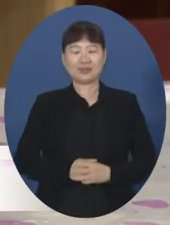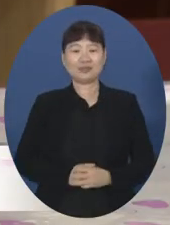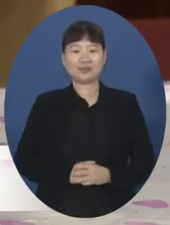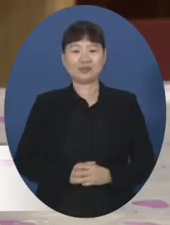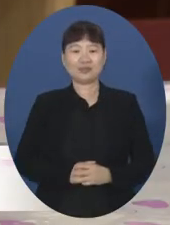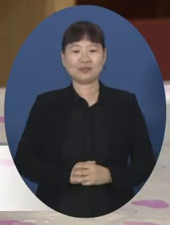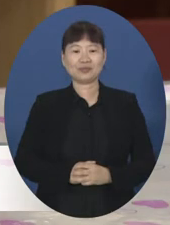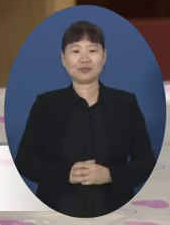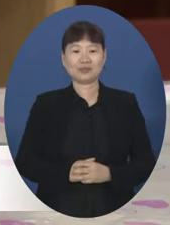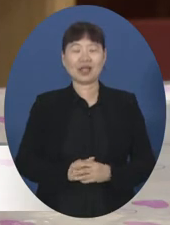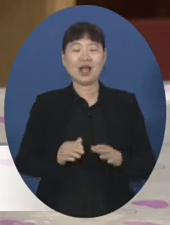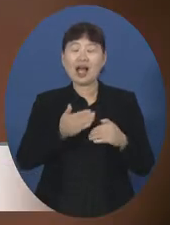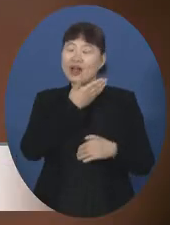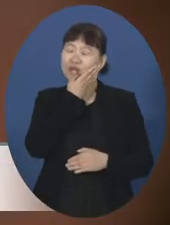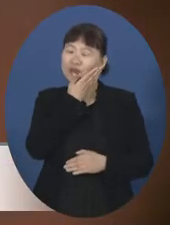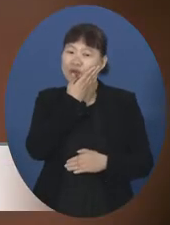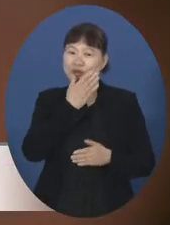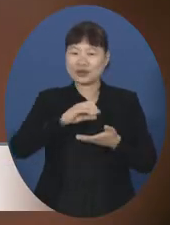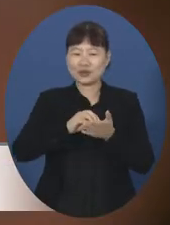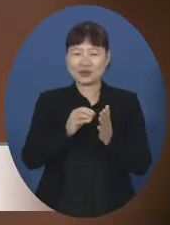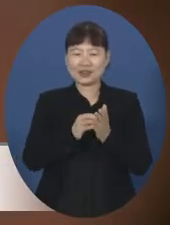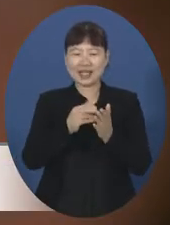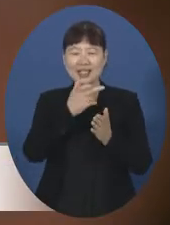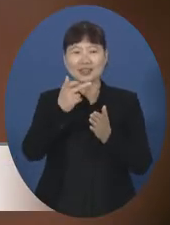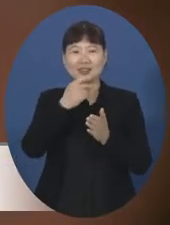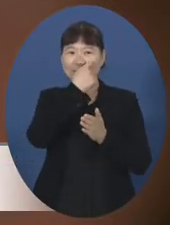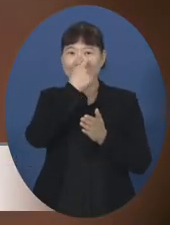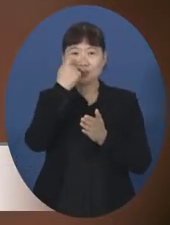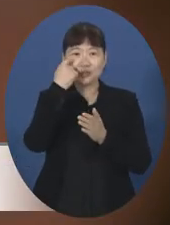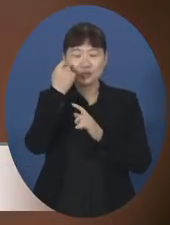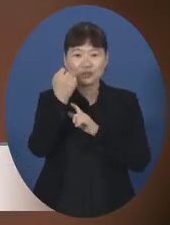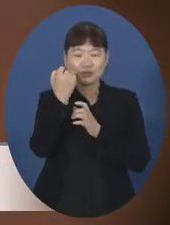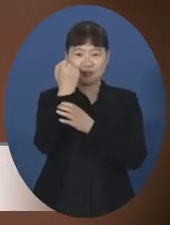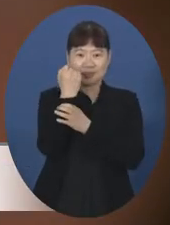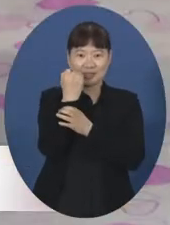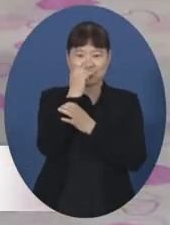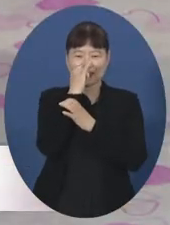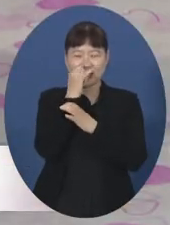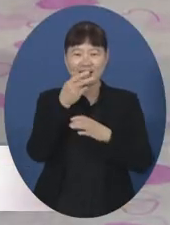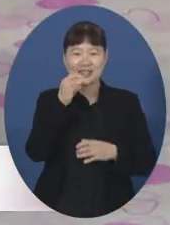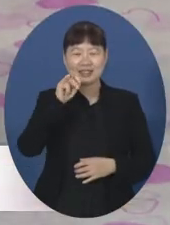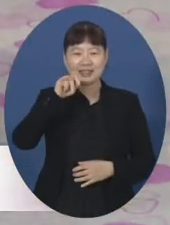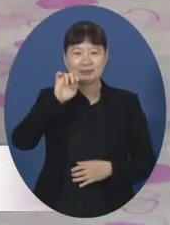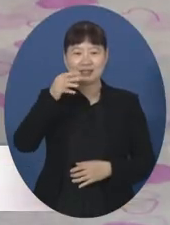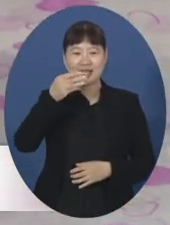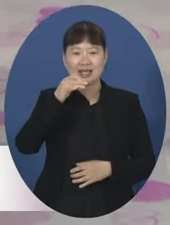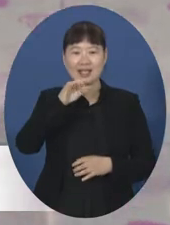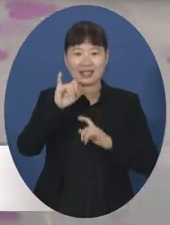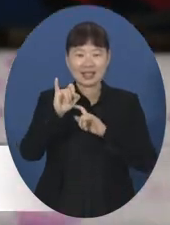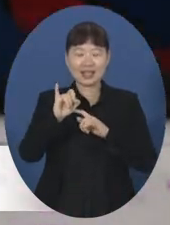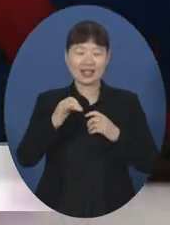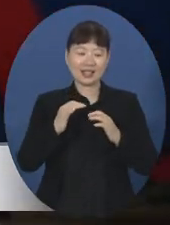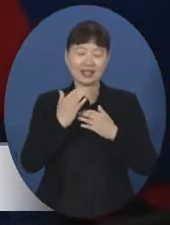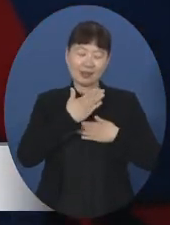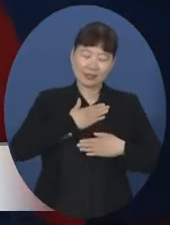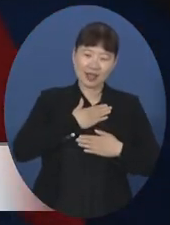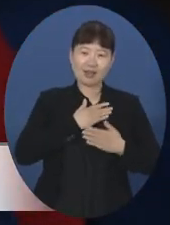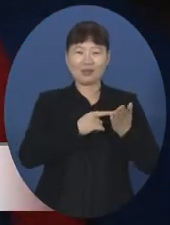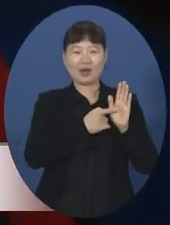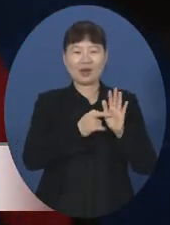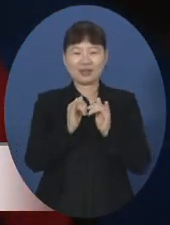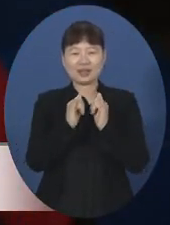로봇 알파미니는 귀여운 크기의 큰 눈이 매력 포인트입니다. 눈에 달린 디스플레이로 감정을 표현하고 사람의 동작을